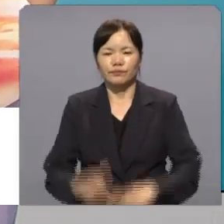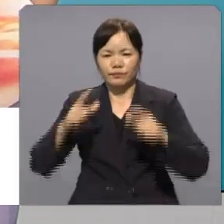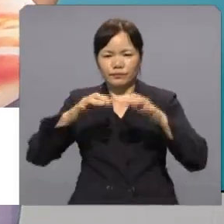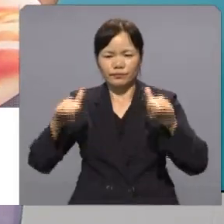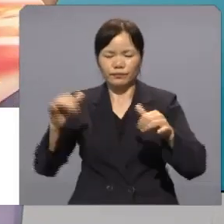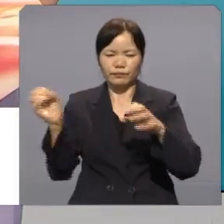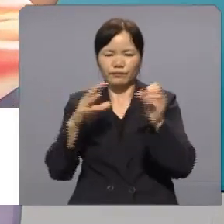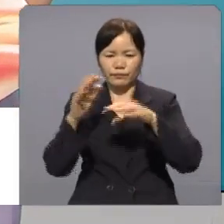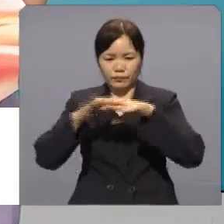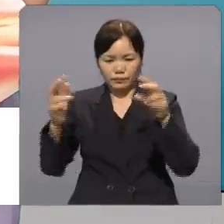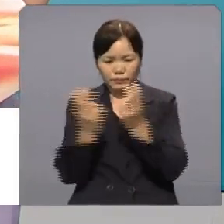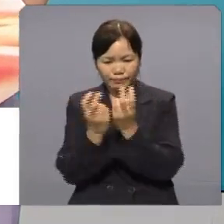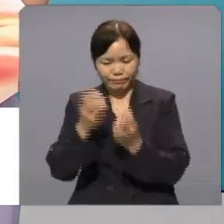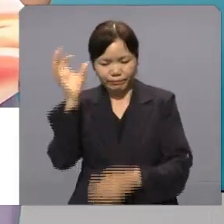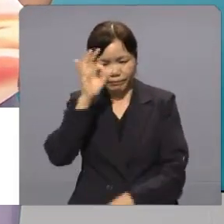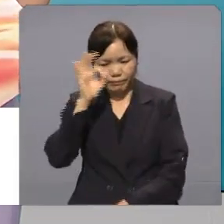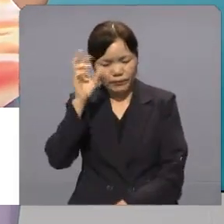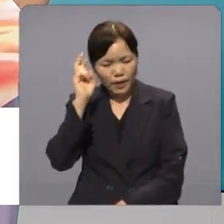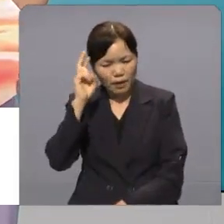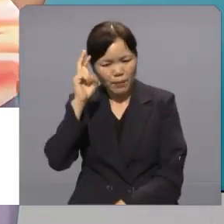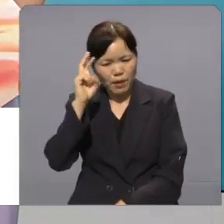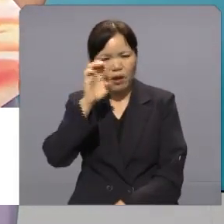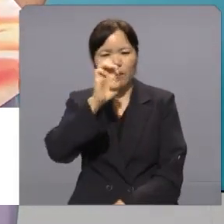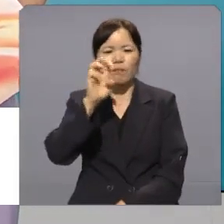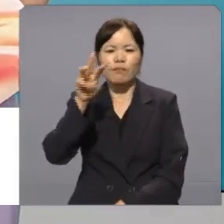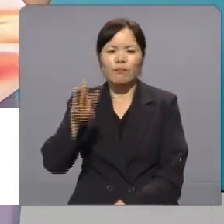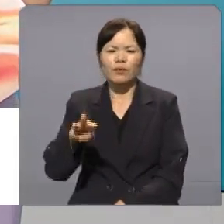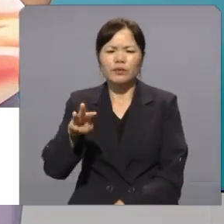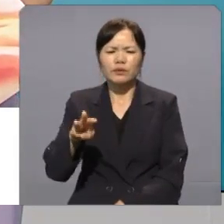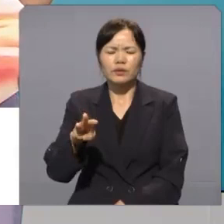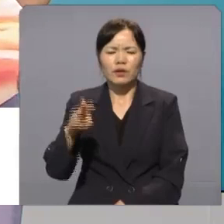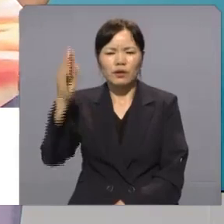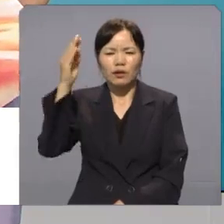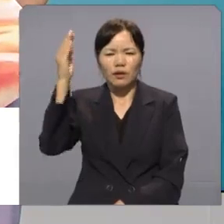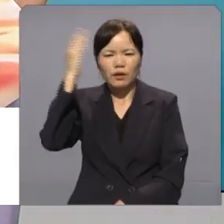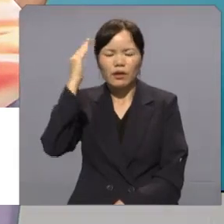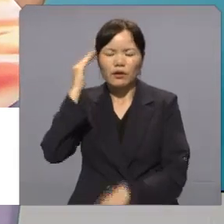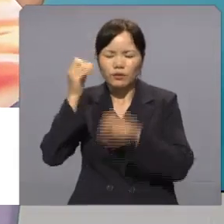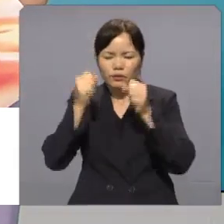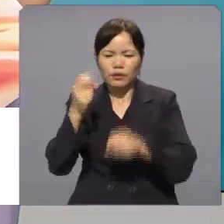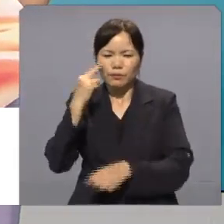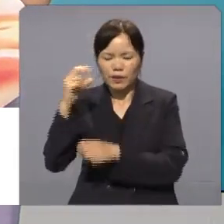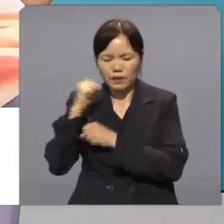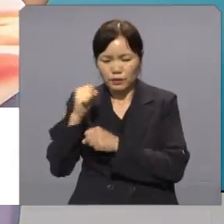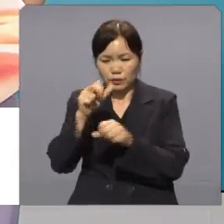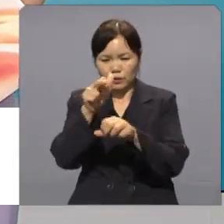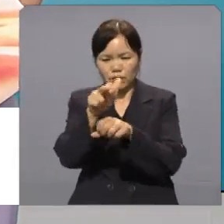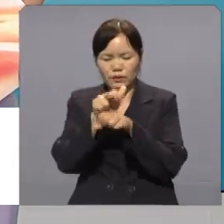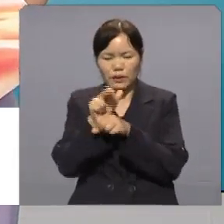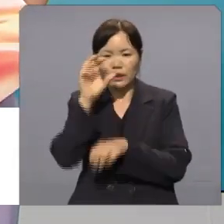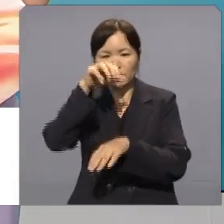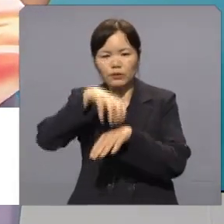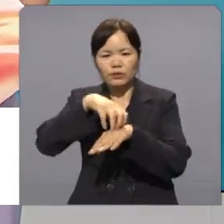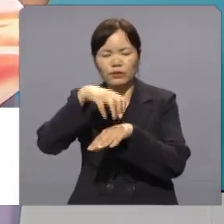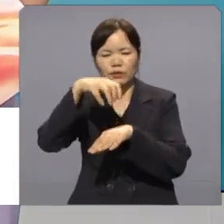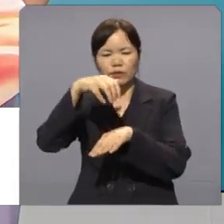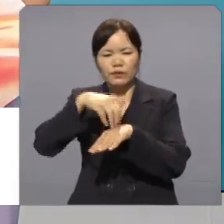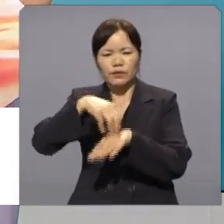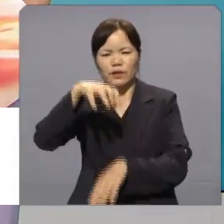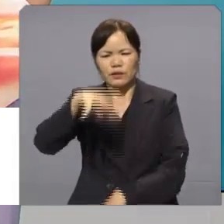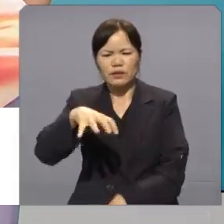주민과의 대화로 해법을 찾을 것으로 보였던 포천 로드리게스 주한미군 사격장 문제가 다시 교착 상태에